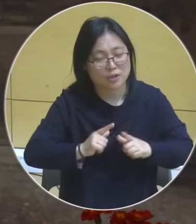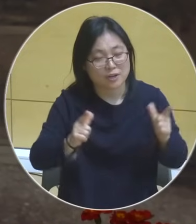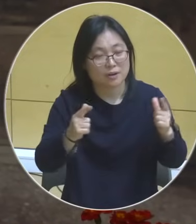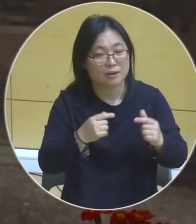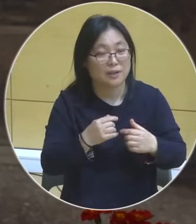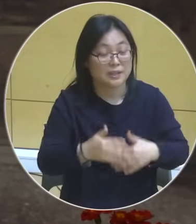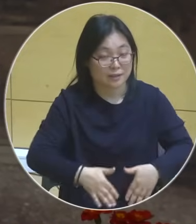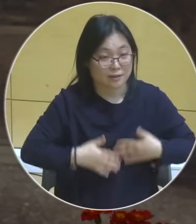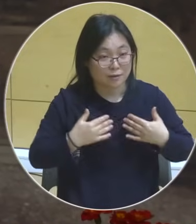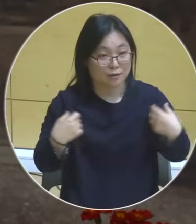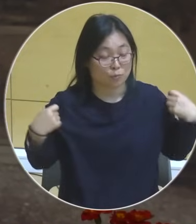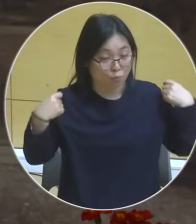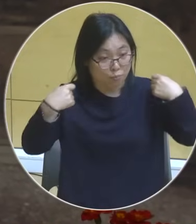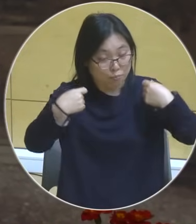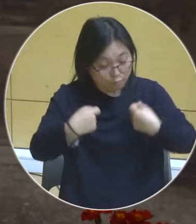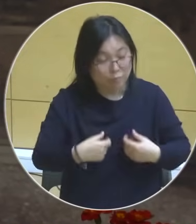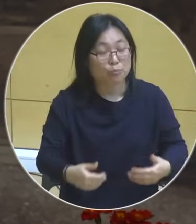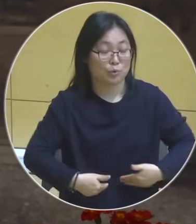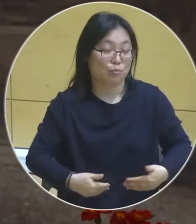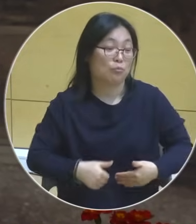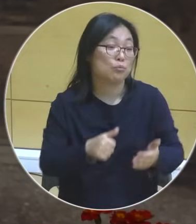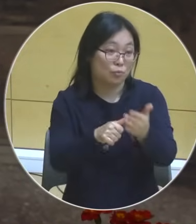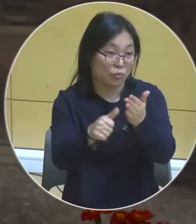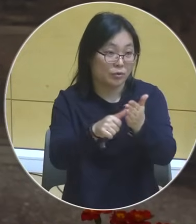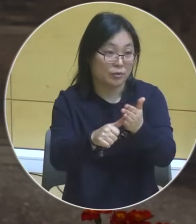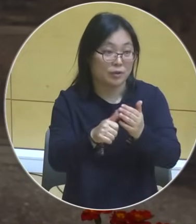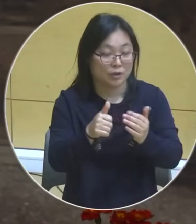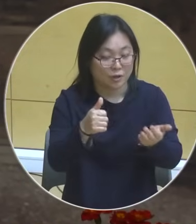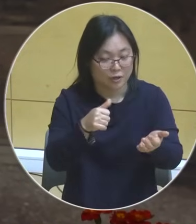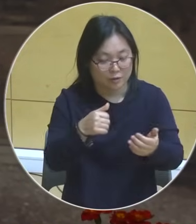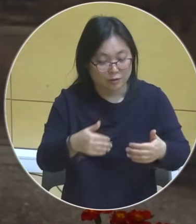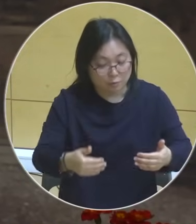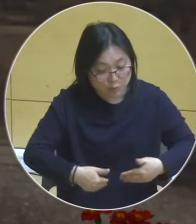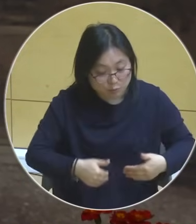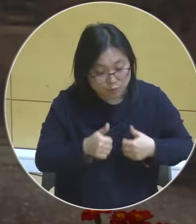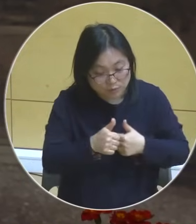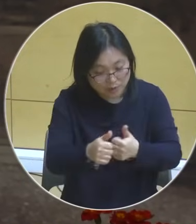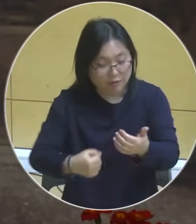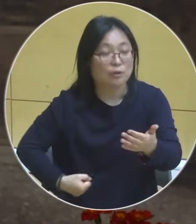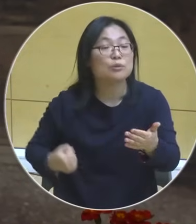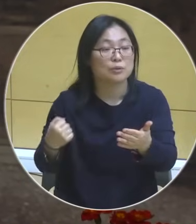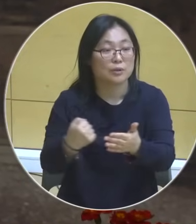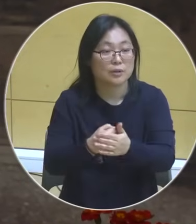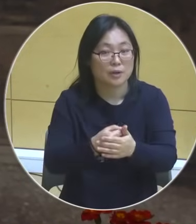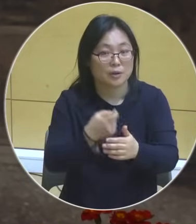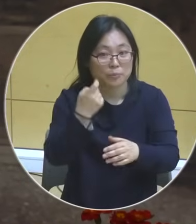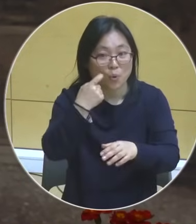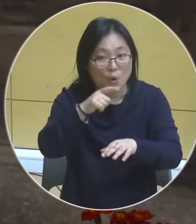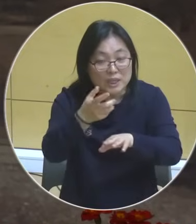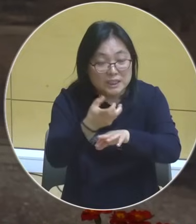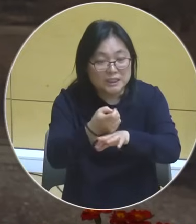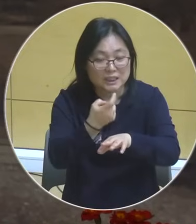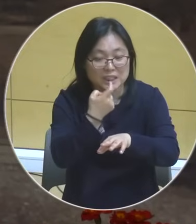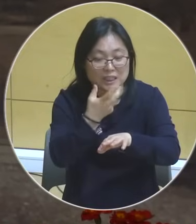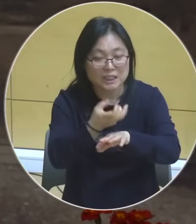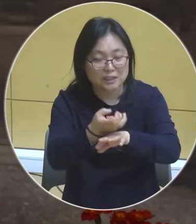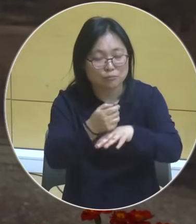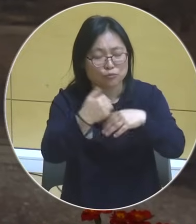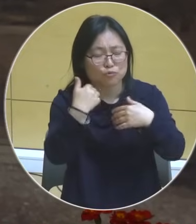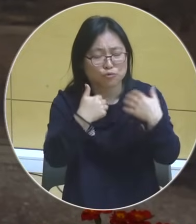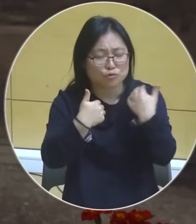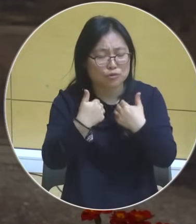필요합니다. 필요한 겁니다. 필요를 따라가게 된다는 것. 은과 금은 누구든지 다 갖기를 원하는 것